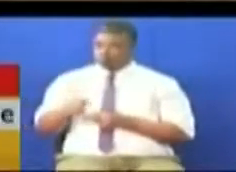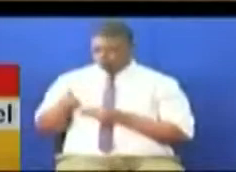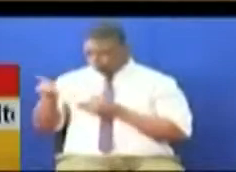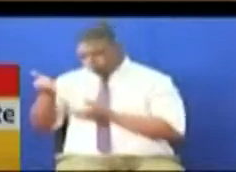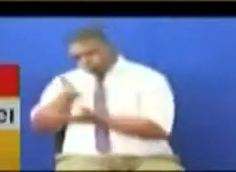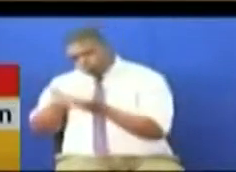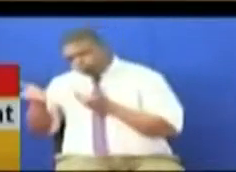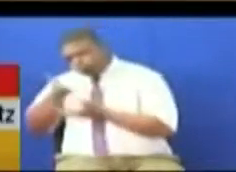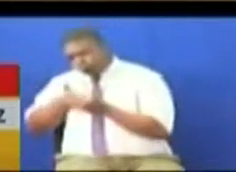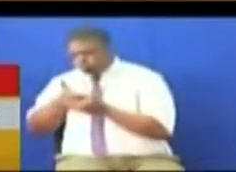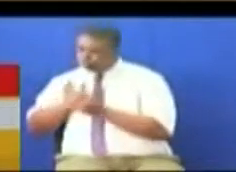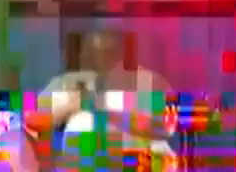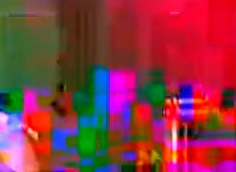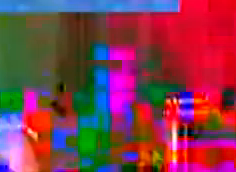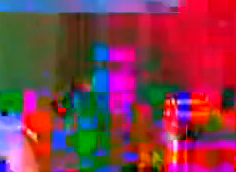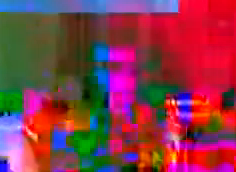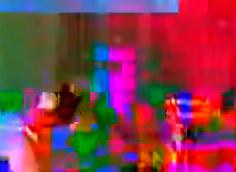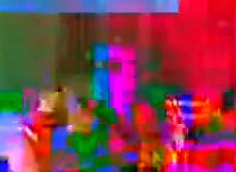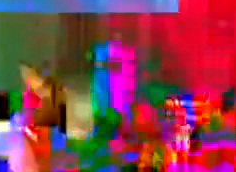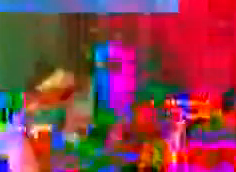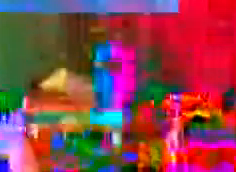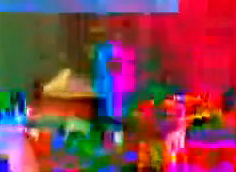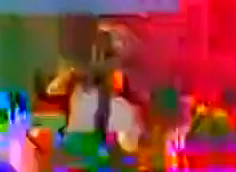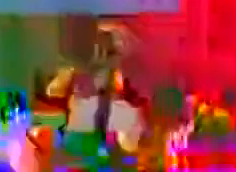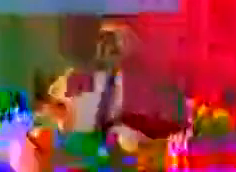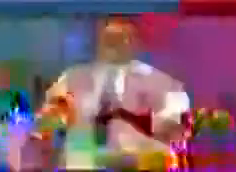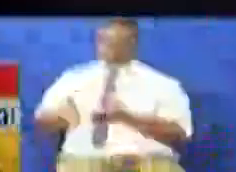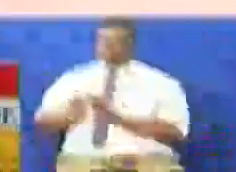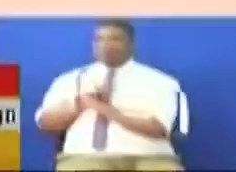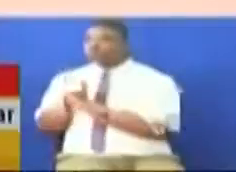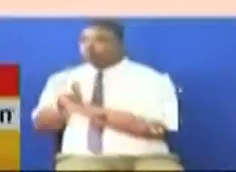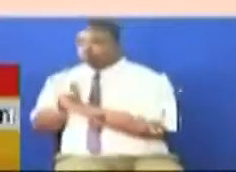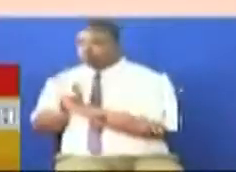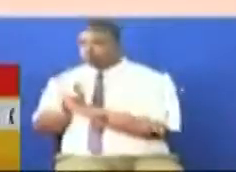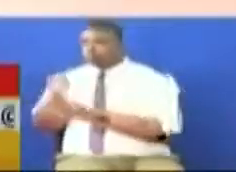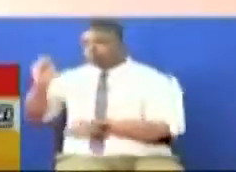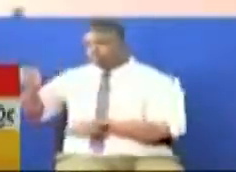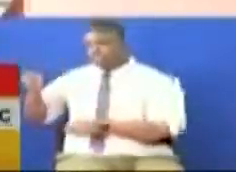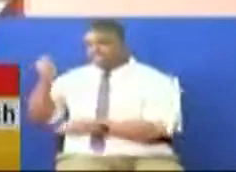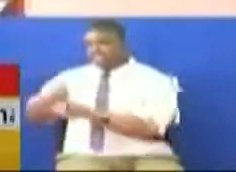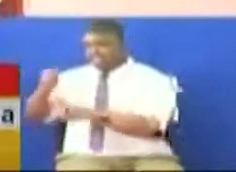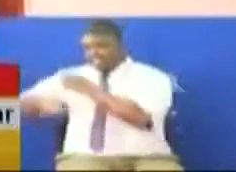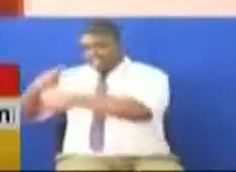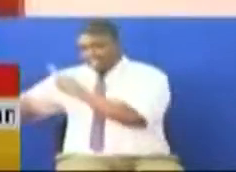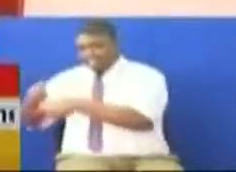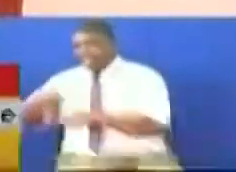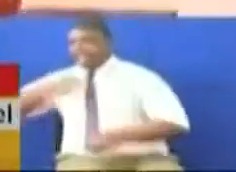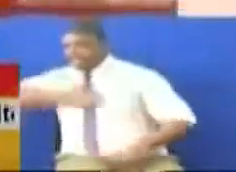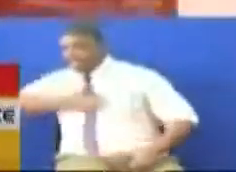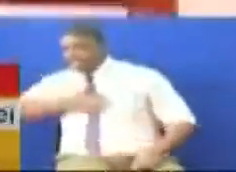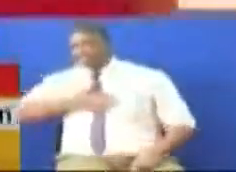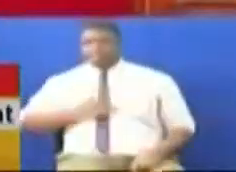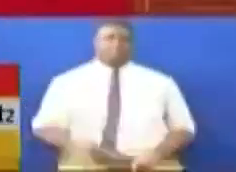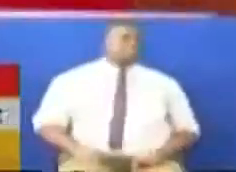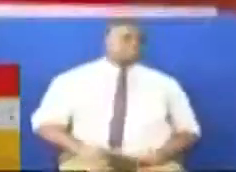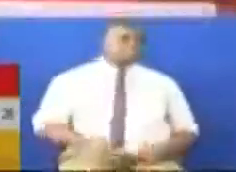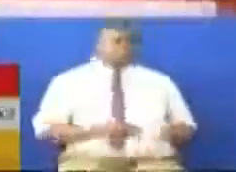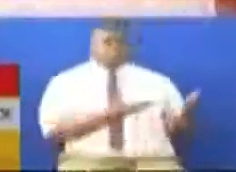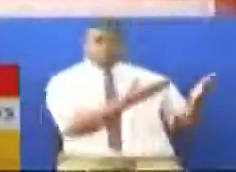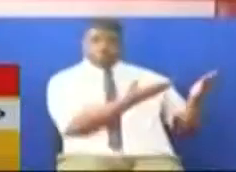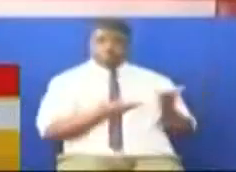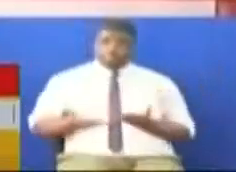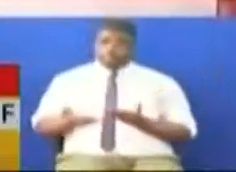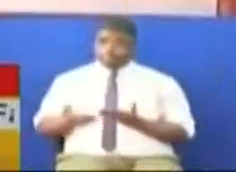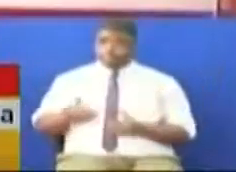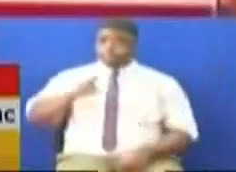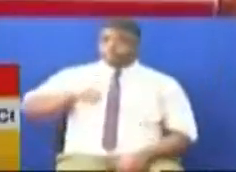hiyo tunakushukuru sana, tunakupongeza, endelea kuchapa kazi. Asante sana. Aisha Rose Matembe